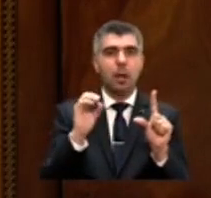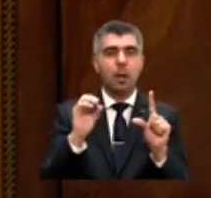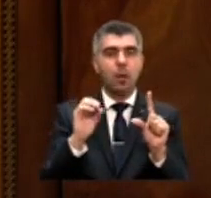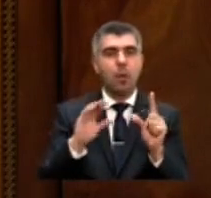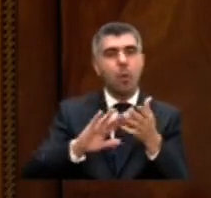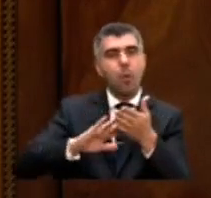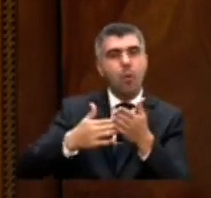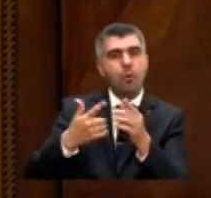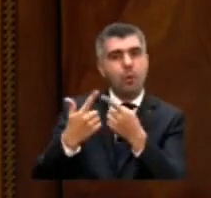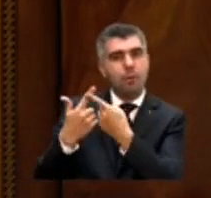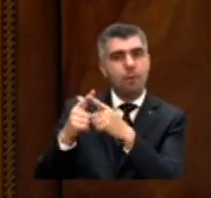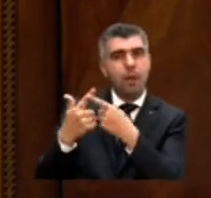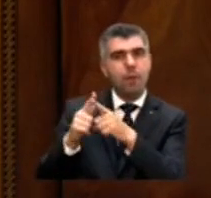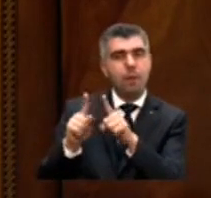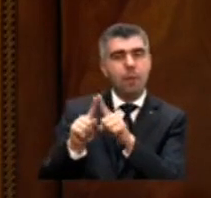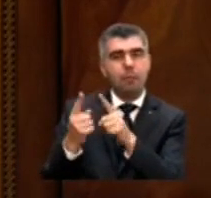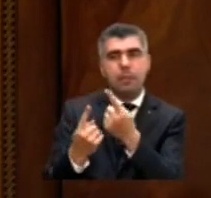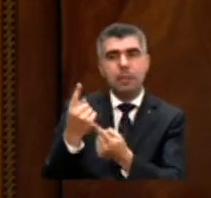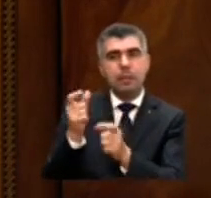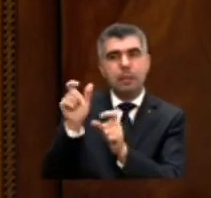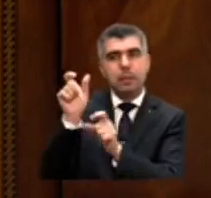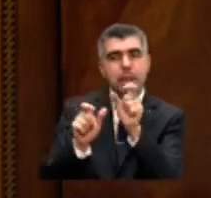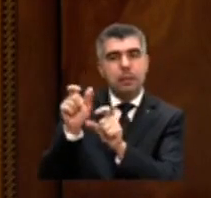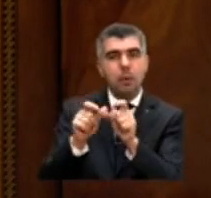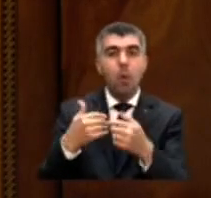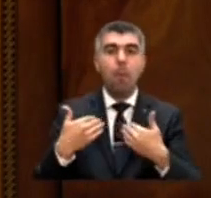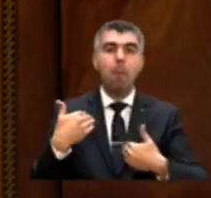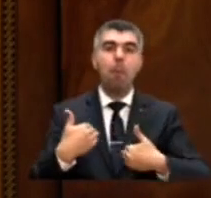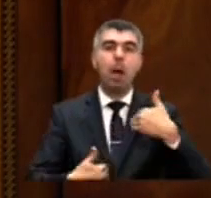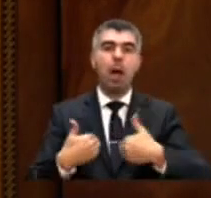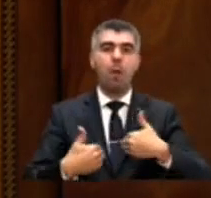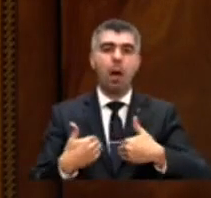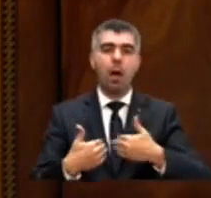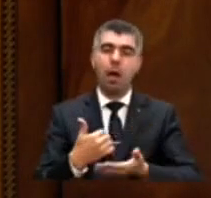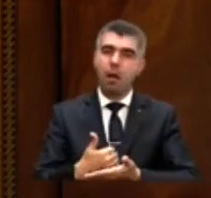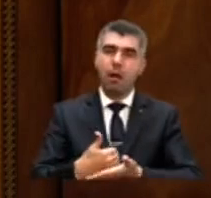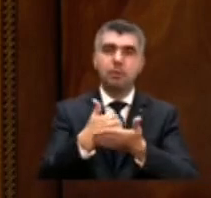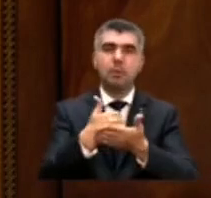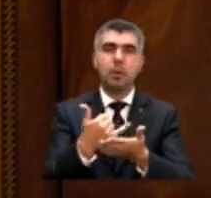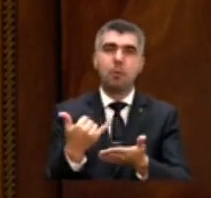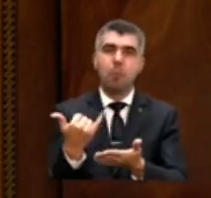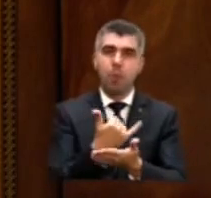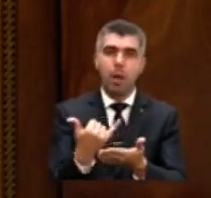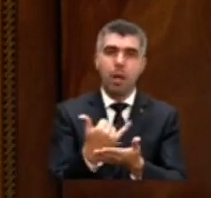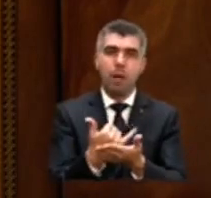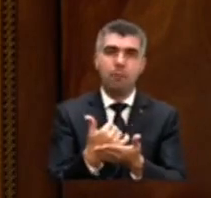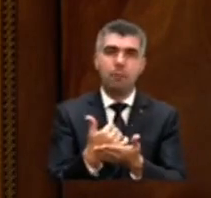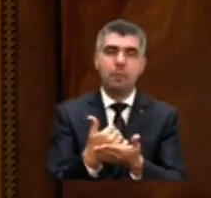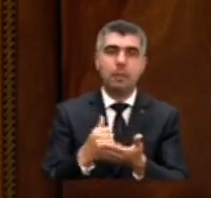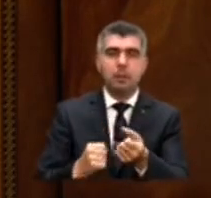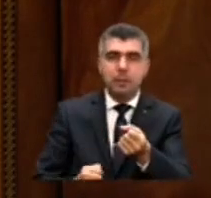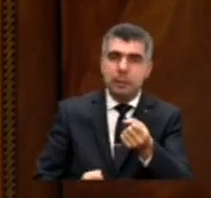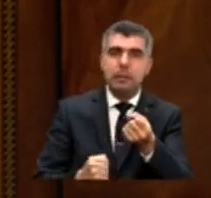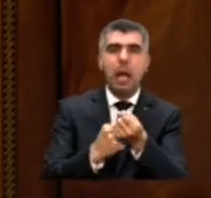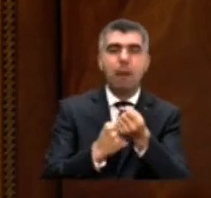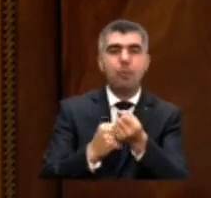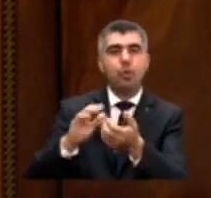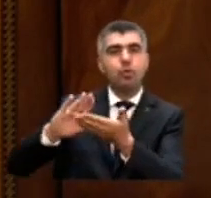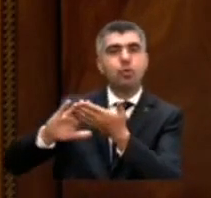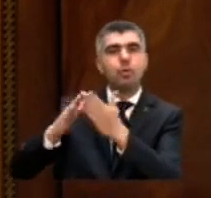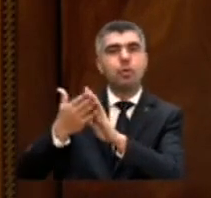ومتعددة الأبعاد لفائدة الأشخاص في وضعية إعاقة مع دعم الجمعيات